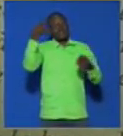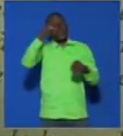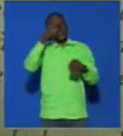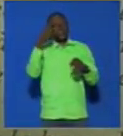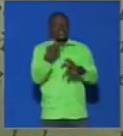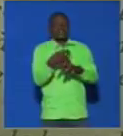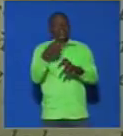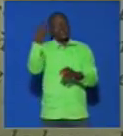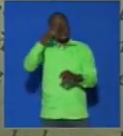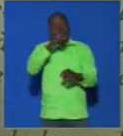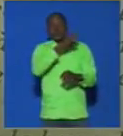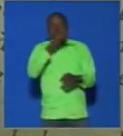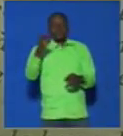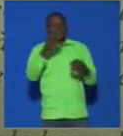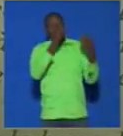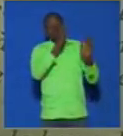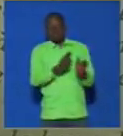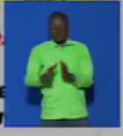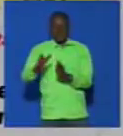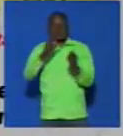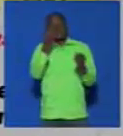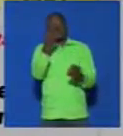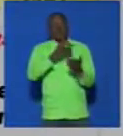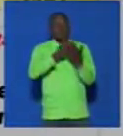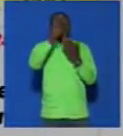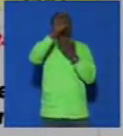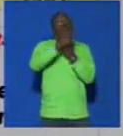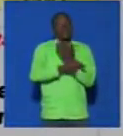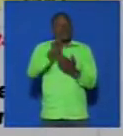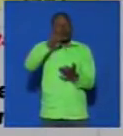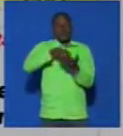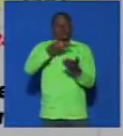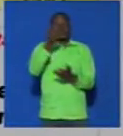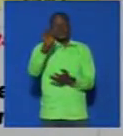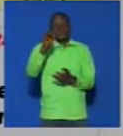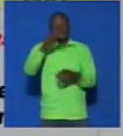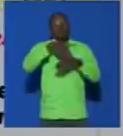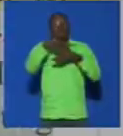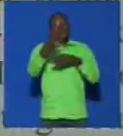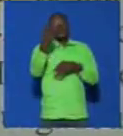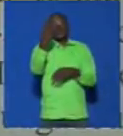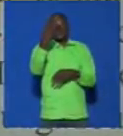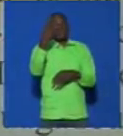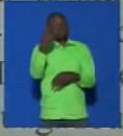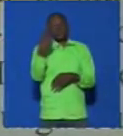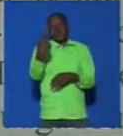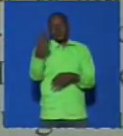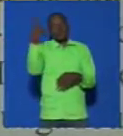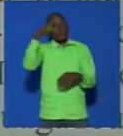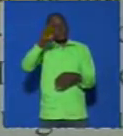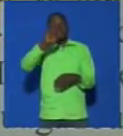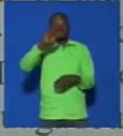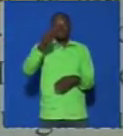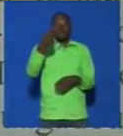qui s'y sont préparés depuis le 11 novembre 2018 ajoute si loyal parce qu'après la défaite de r contre les palancas negras